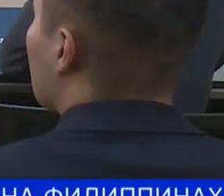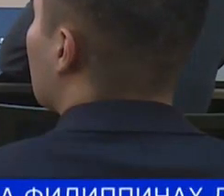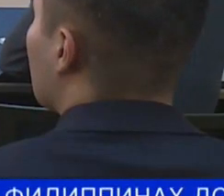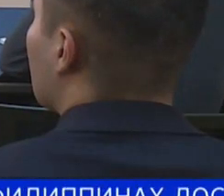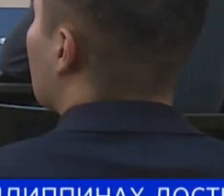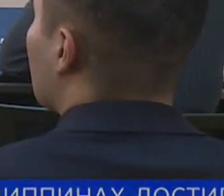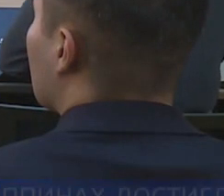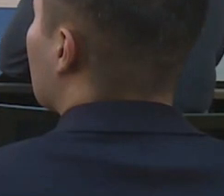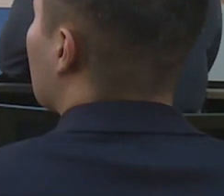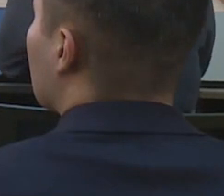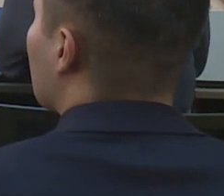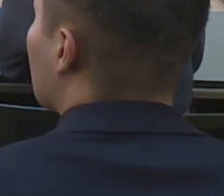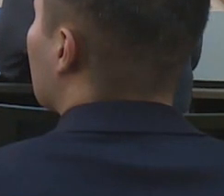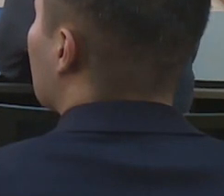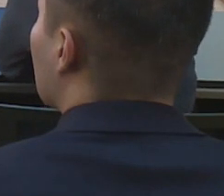Була Шабаев телеканал рда